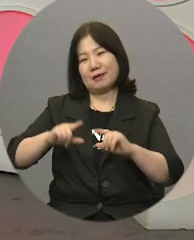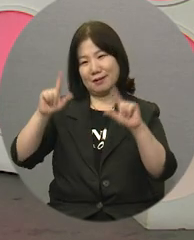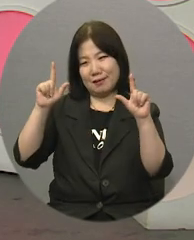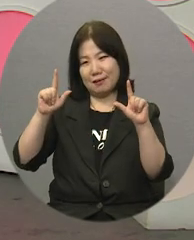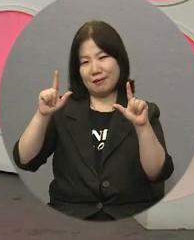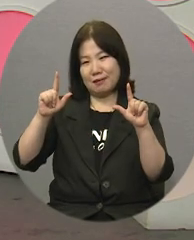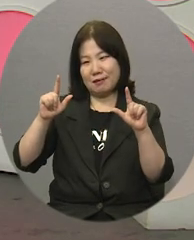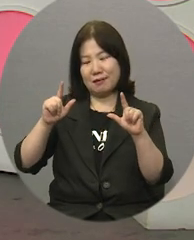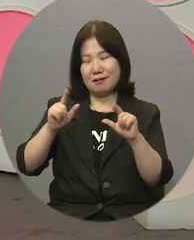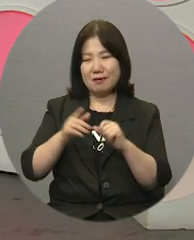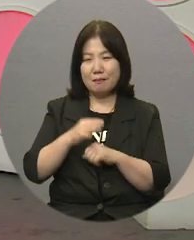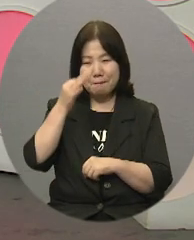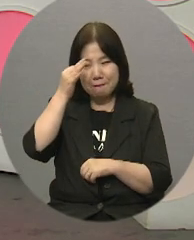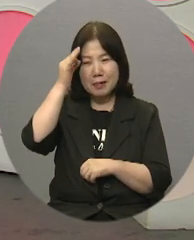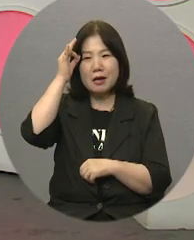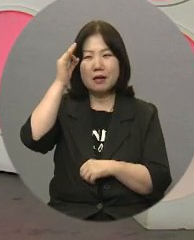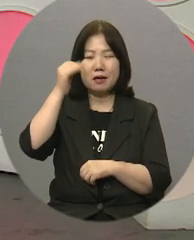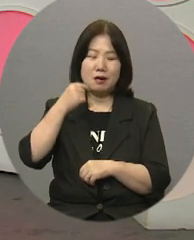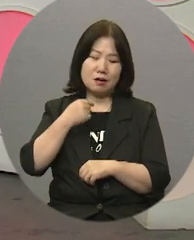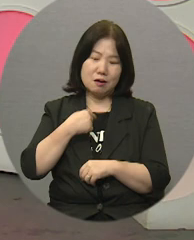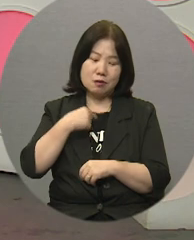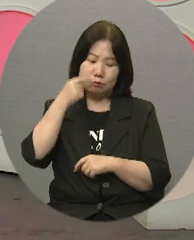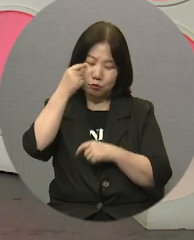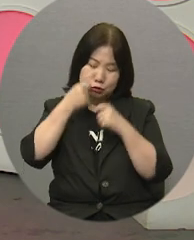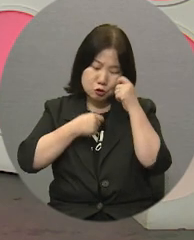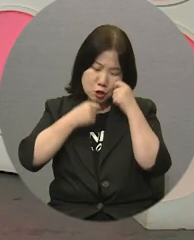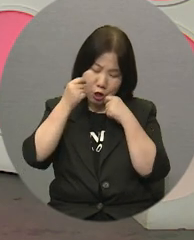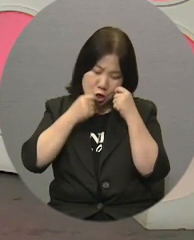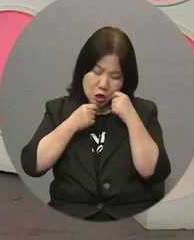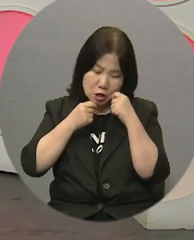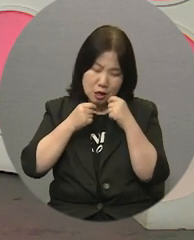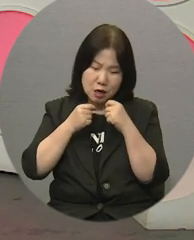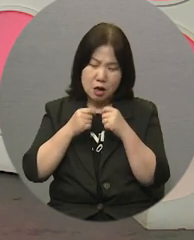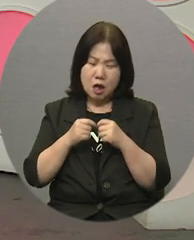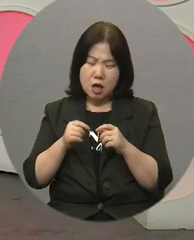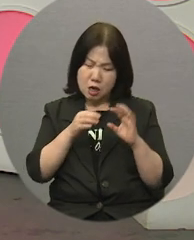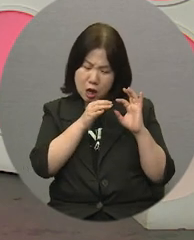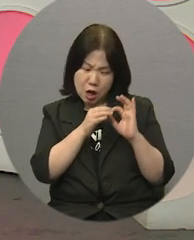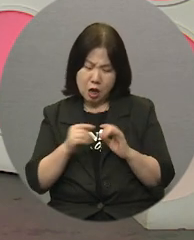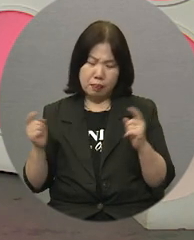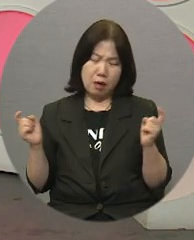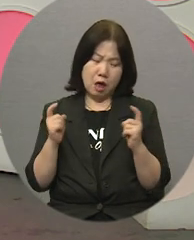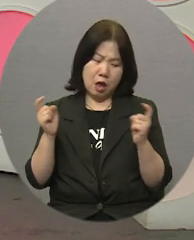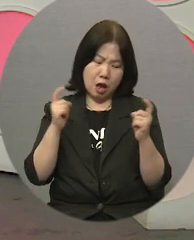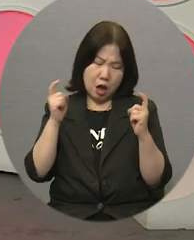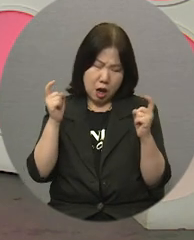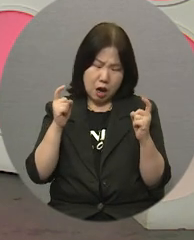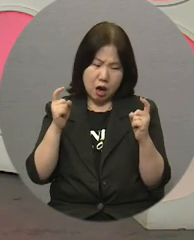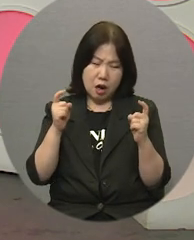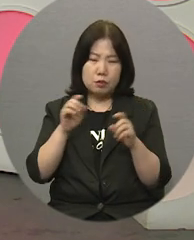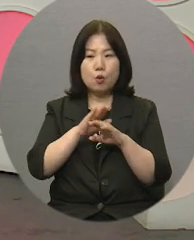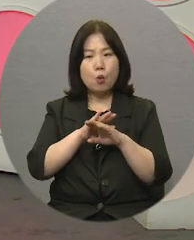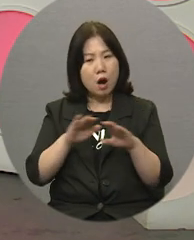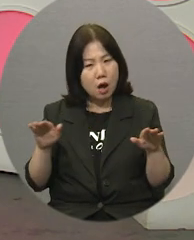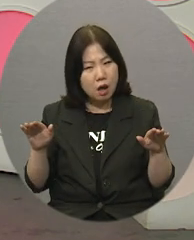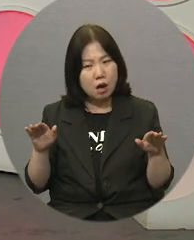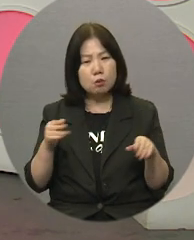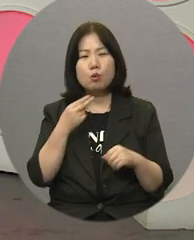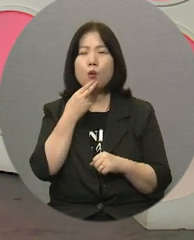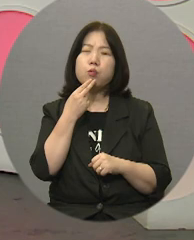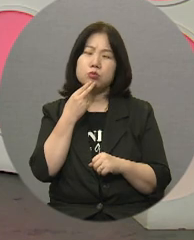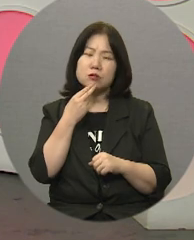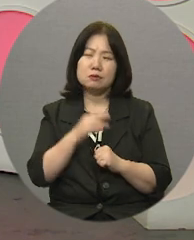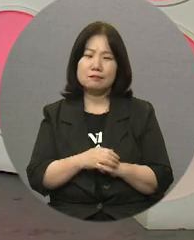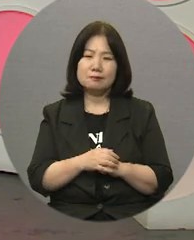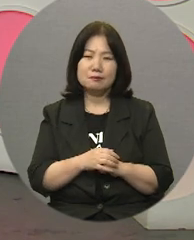저는 눈물을 뚝뚝 흘렸습니다. 영원한 싸움도 완벽한 화해도 없었습니다.